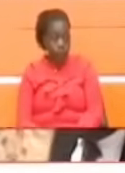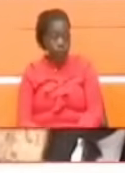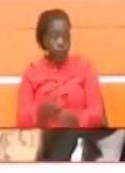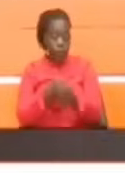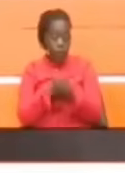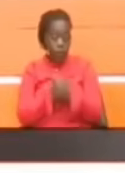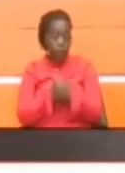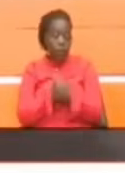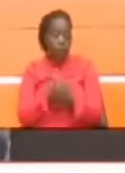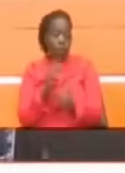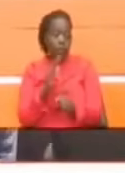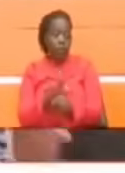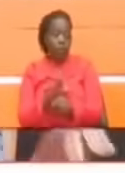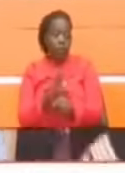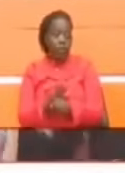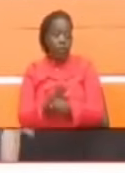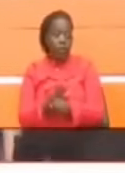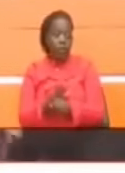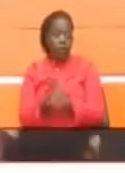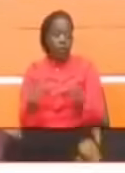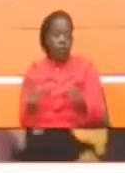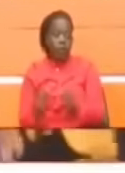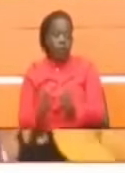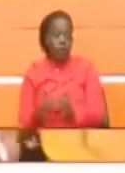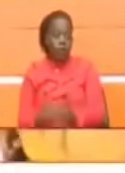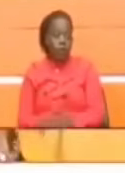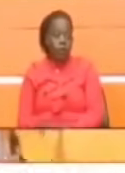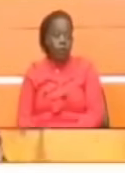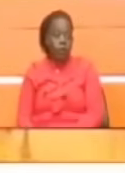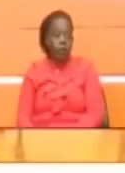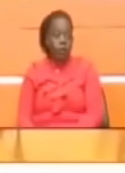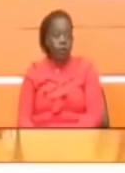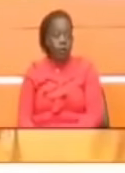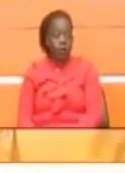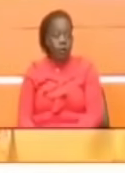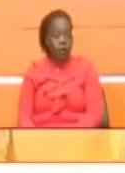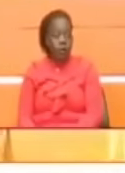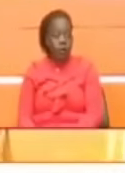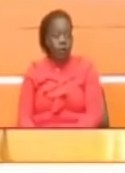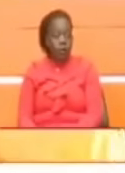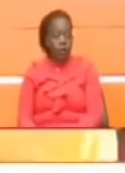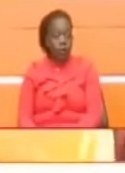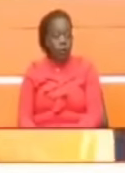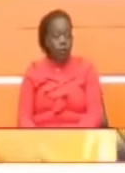atwagadde nnyo. Navuga Masitula yakusakidde ekkulire lino ku Rabukedde TV.